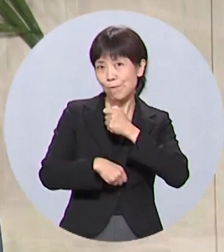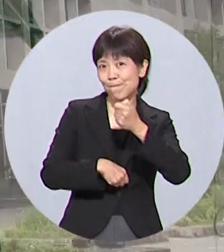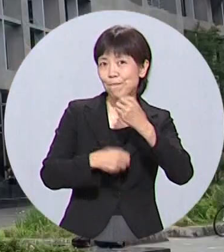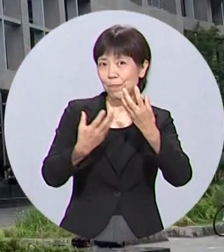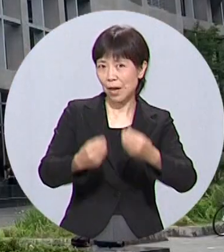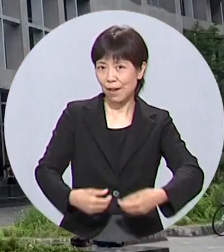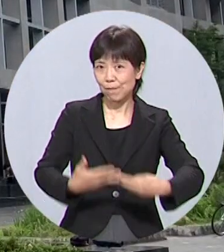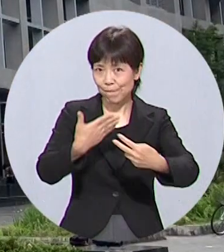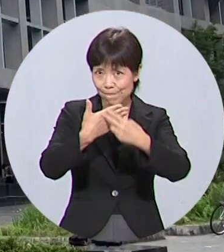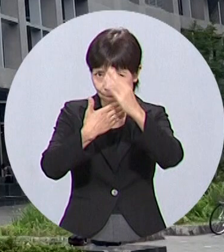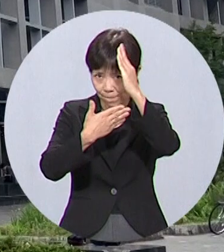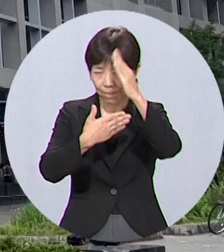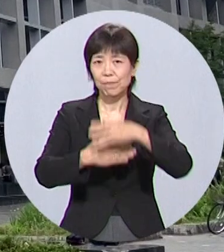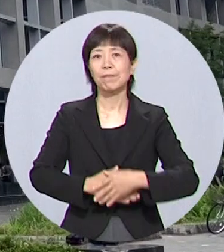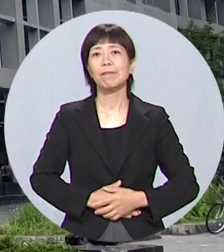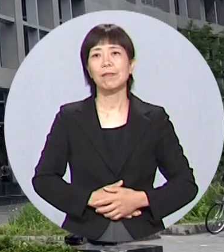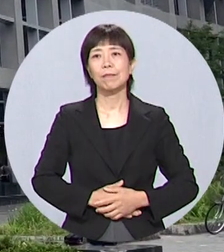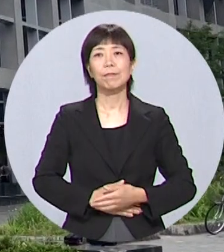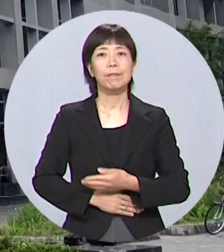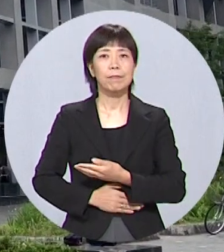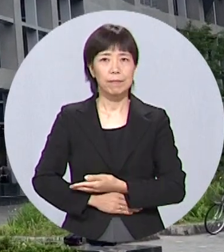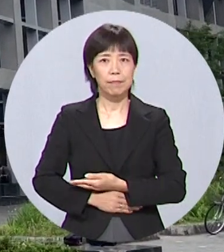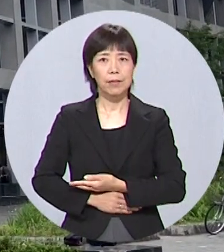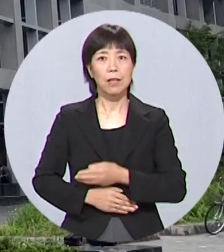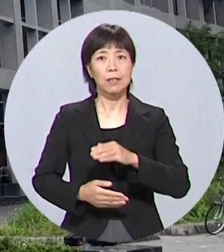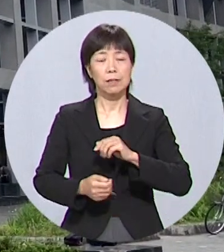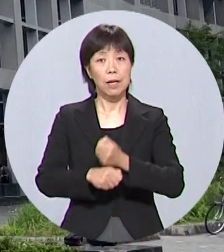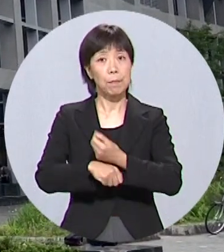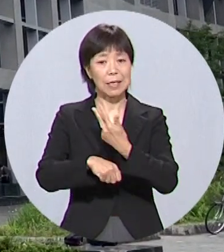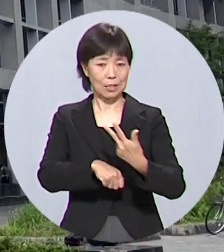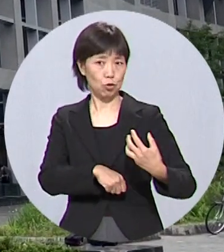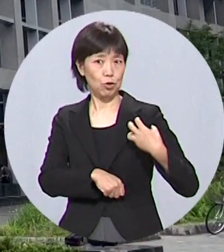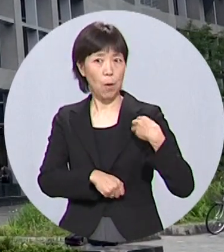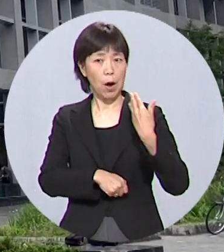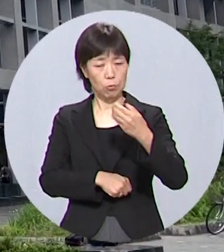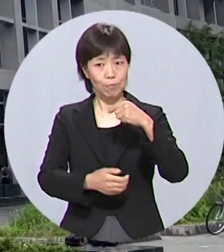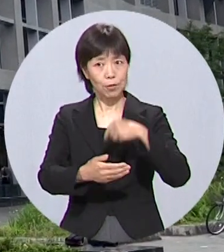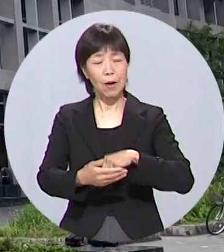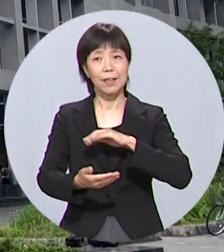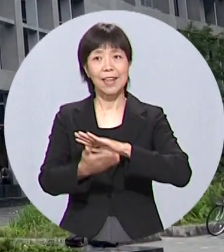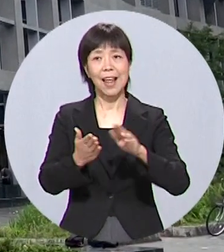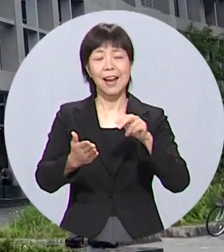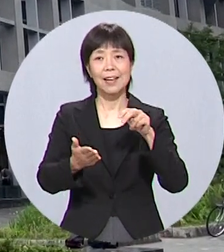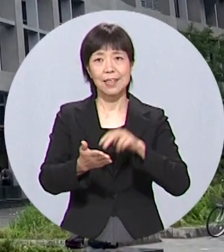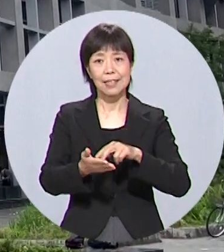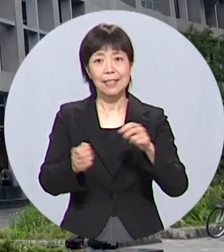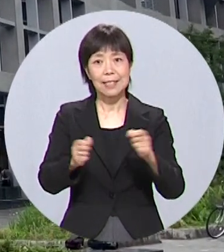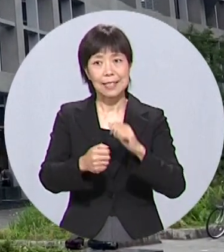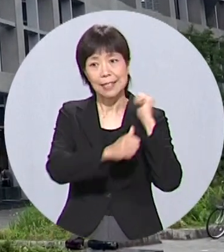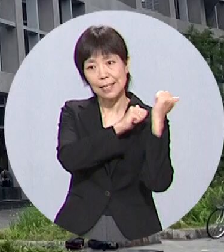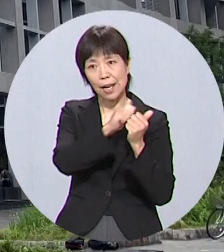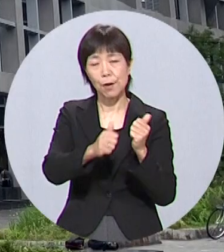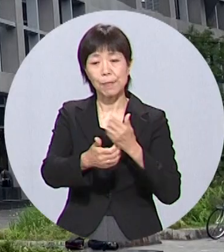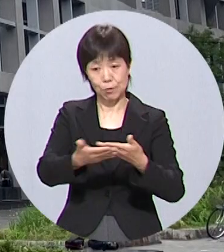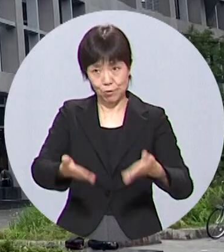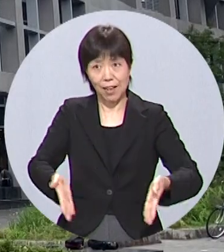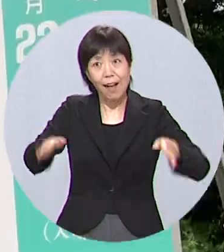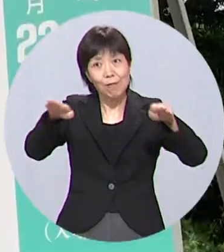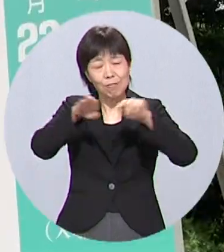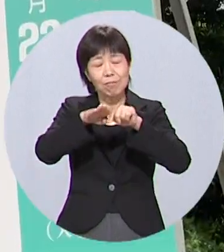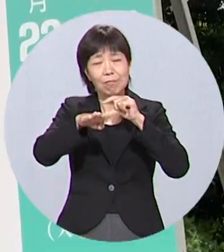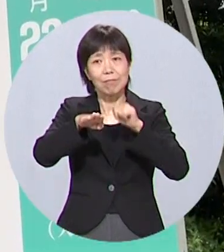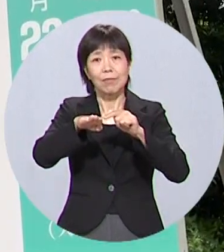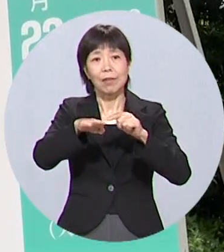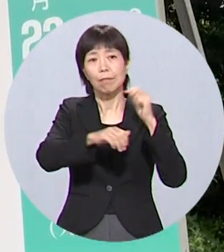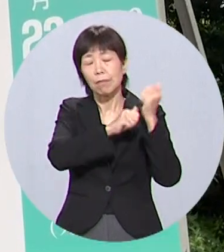。 こちらは埼玉市浦和区にある県立近代美術館。今